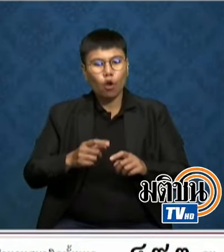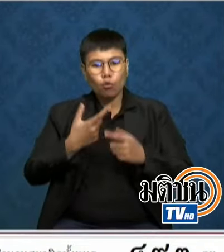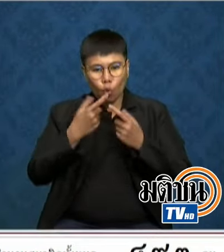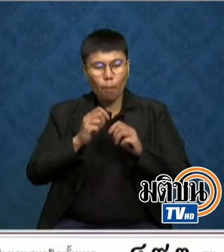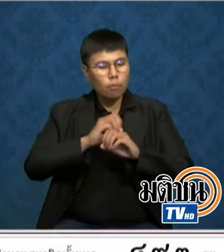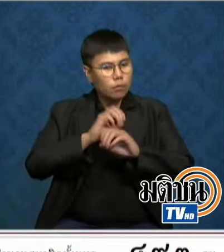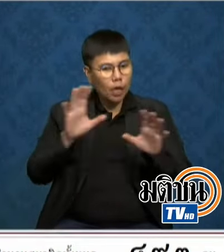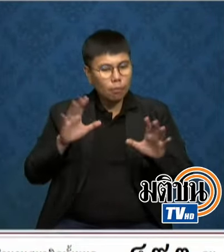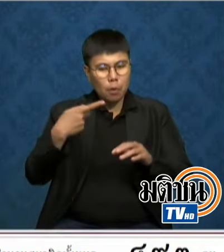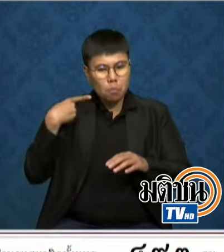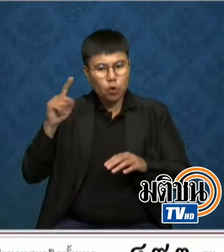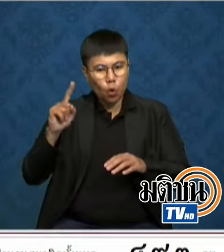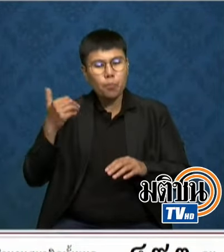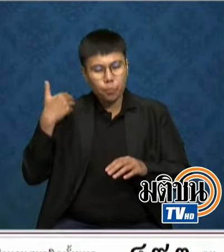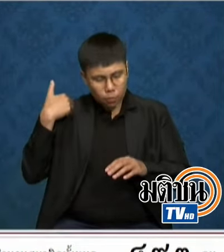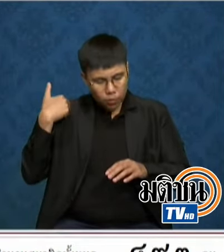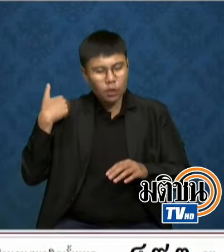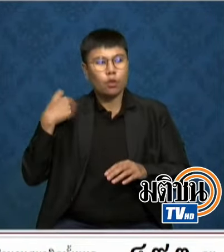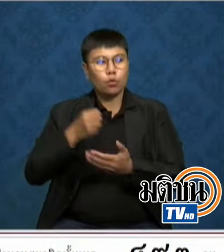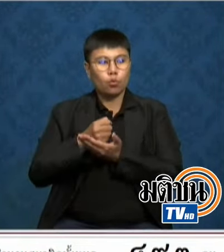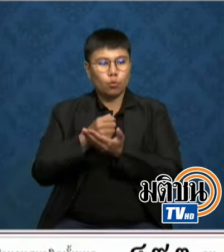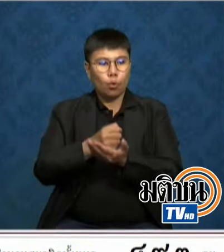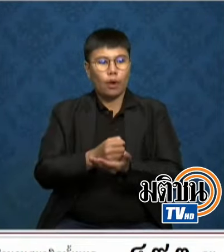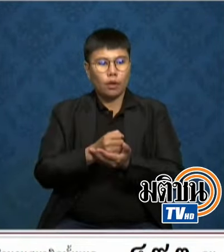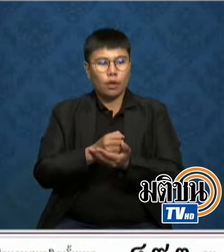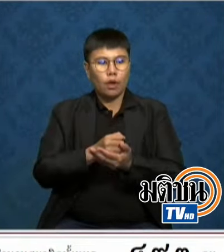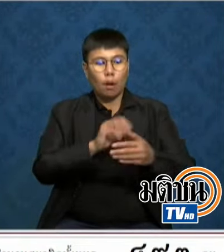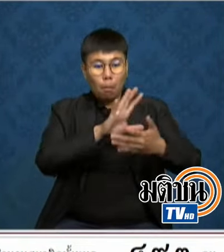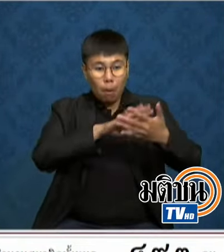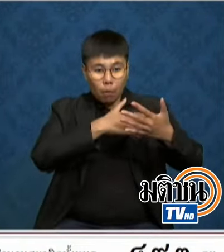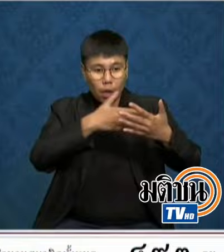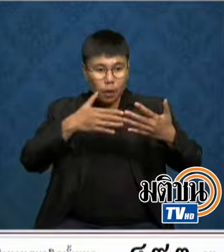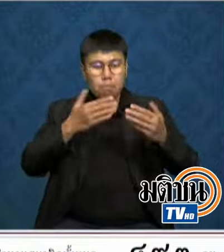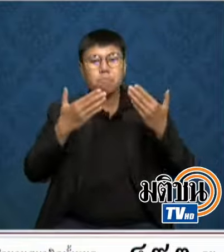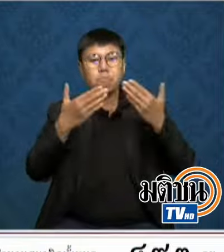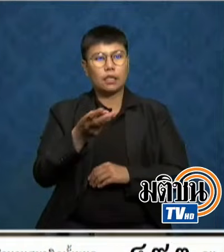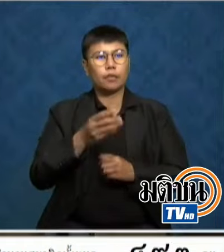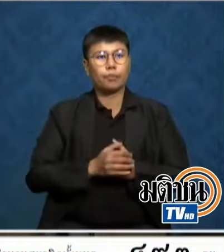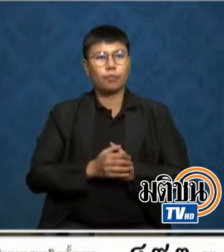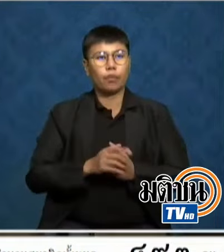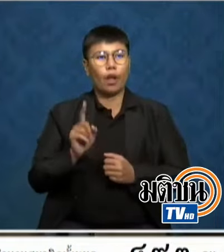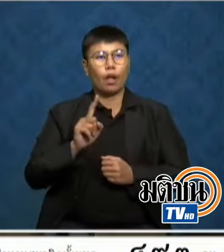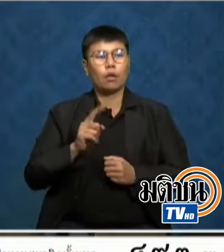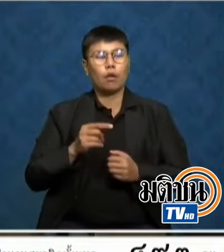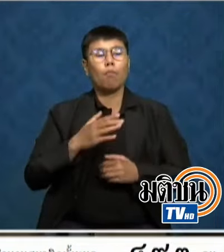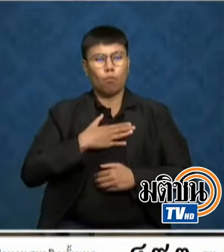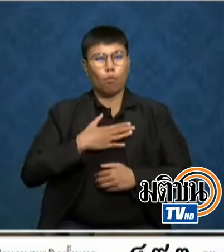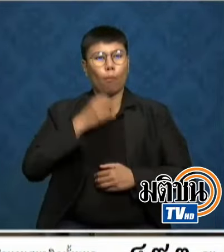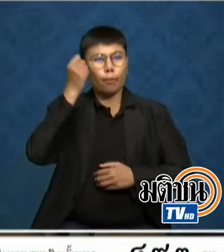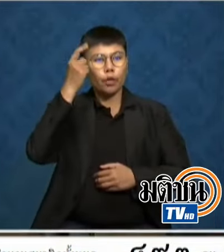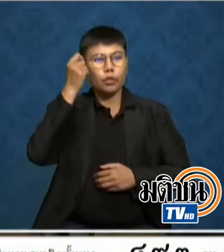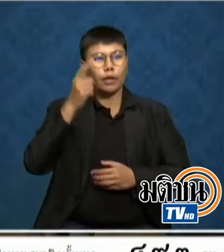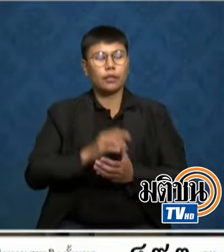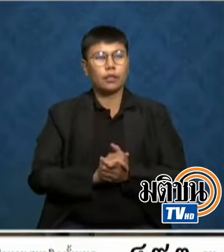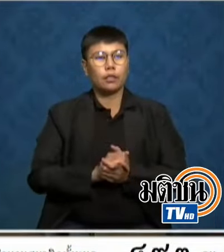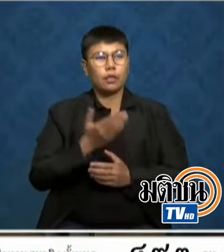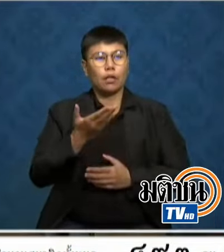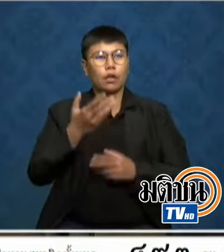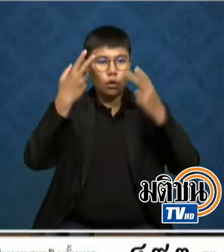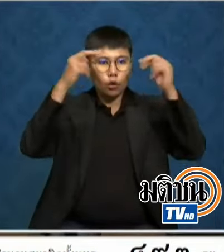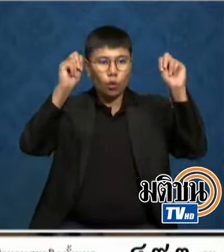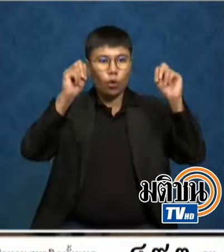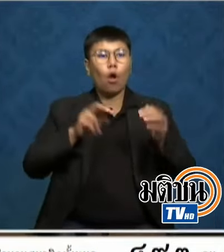งๆเนี่ยผมคิดว่าท่านเนี่ยสามารถที่จะหลีกเลี่ยงตารางงานเพื่อมาตอบกระทู้ในสภาได ้จริงๆเราเข้าใจครับท่านประธานว่าท่านนายกรั